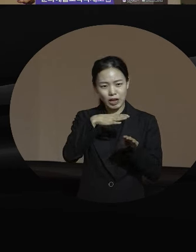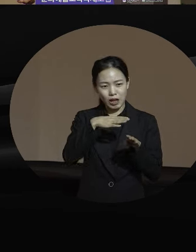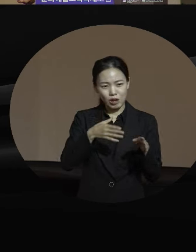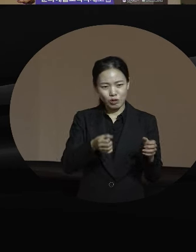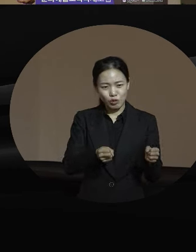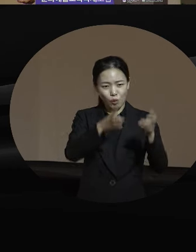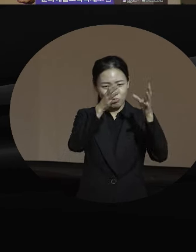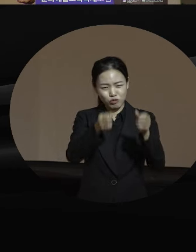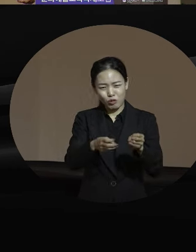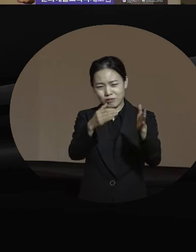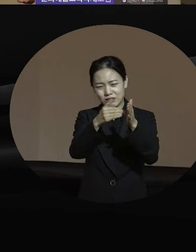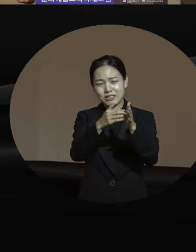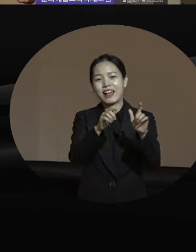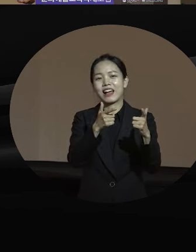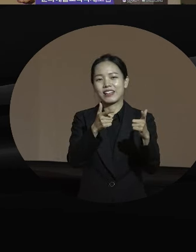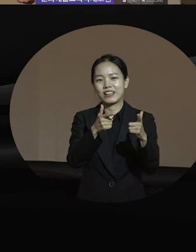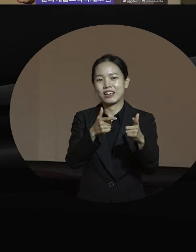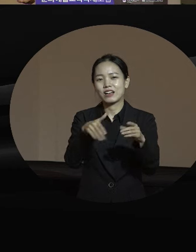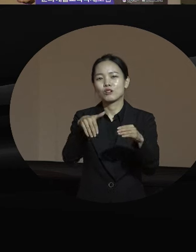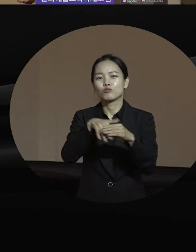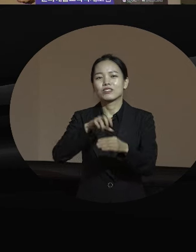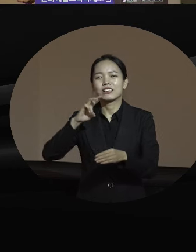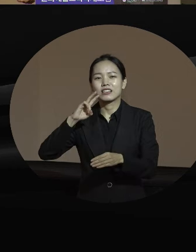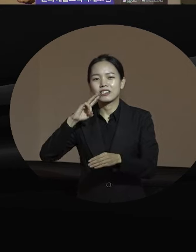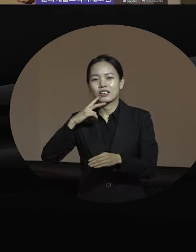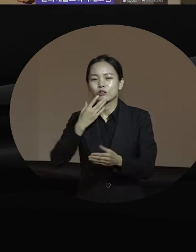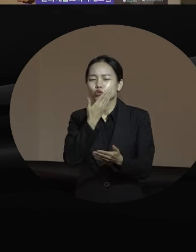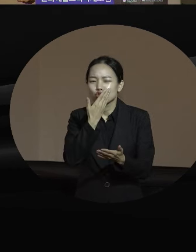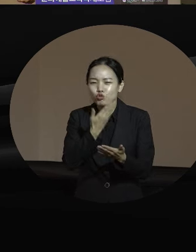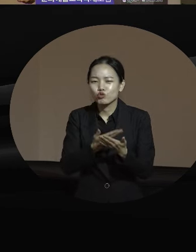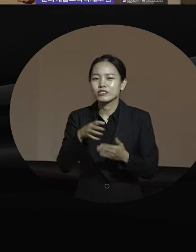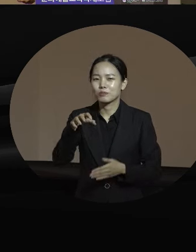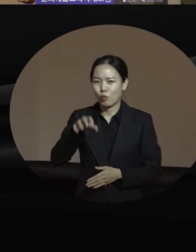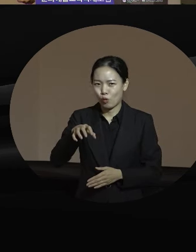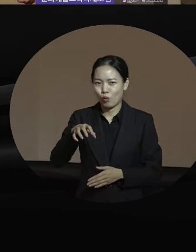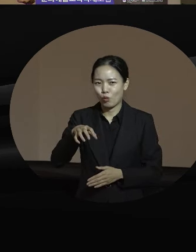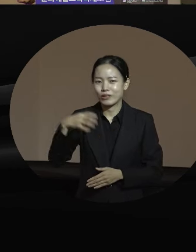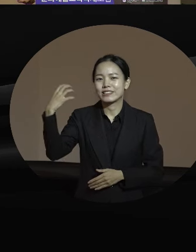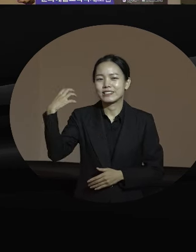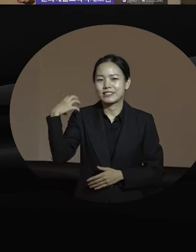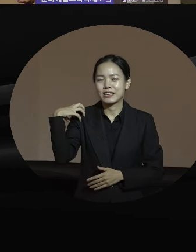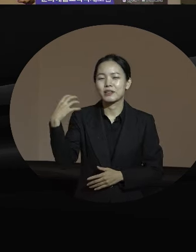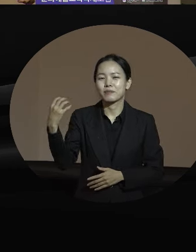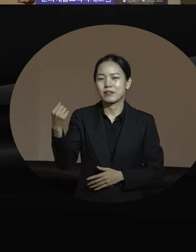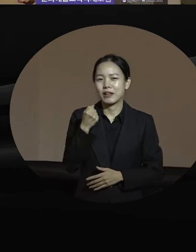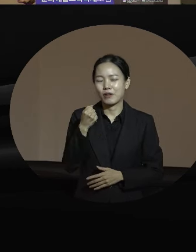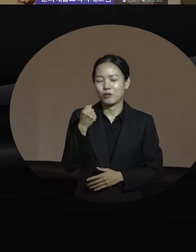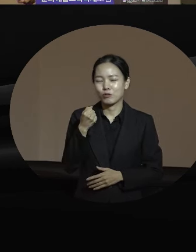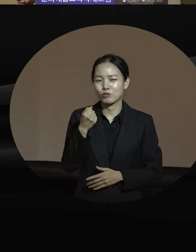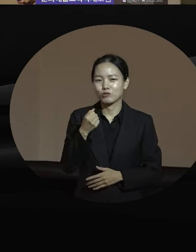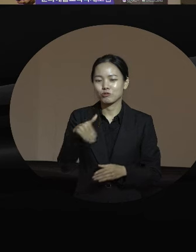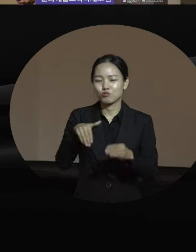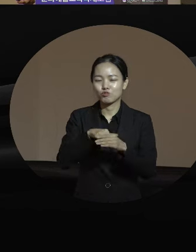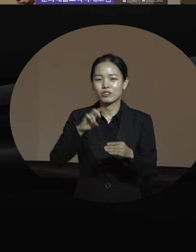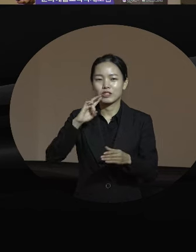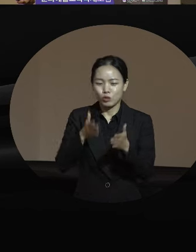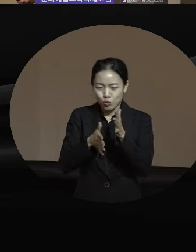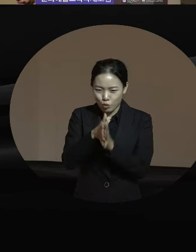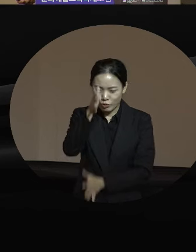문화예술 교육 거점 네트워크로서 플랫폼 기능을 확장할 때 문화예술 교육 거점 도시로서 기능을 할 수 있을 것이라 생각합니다.